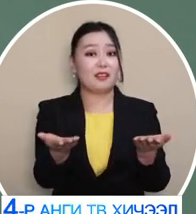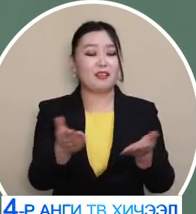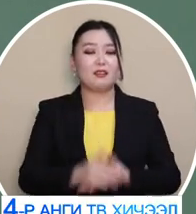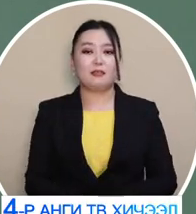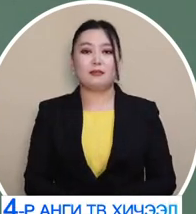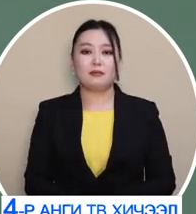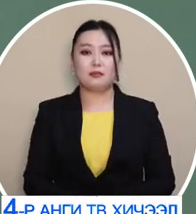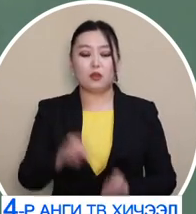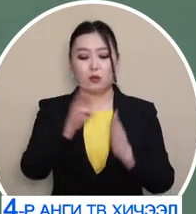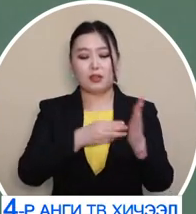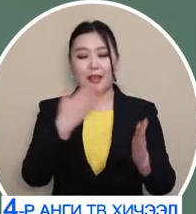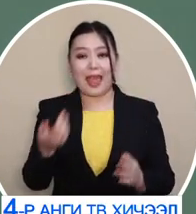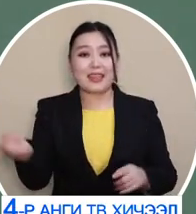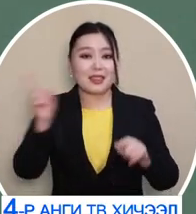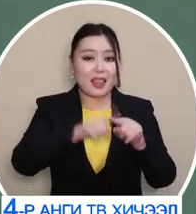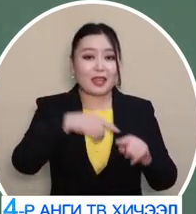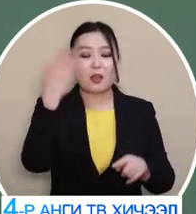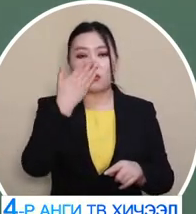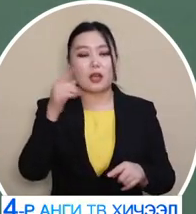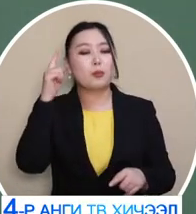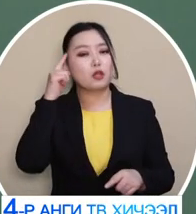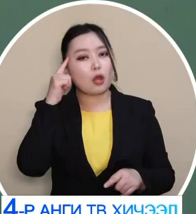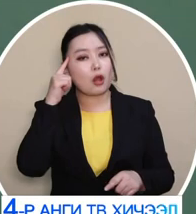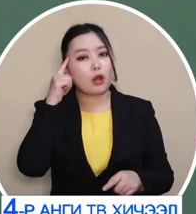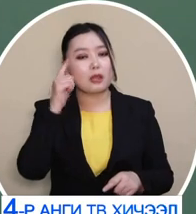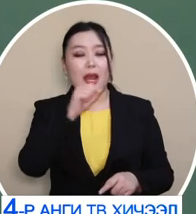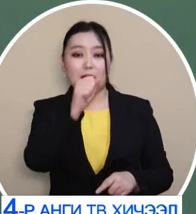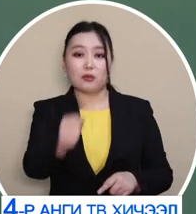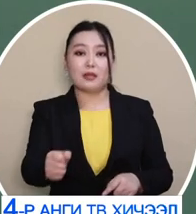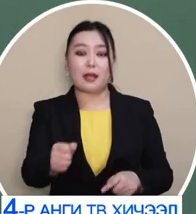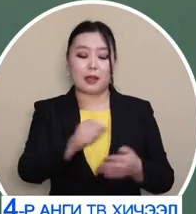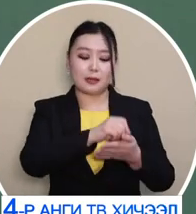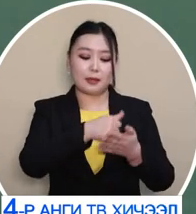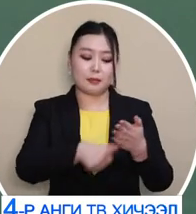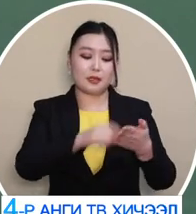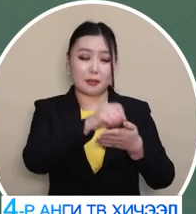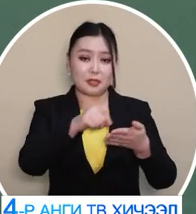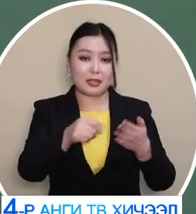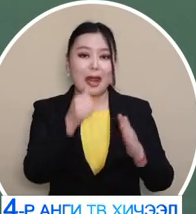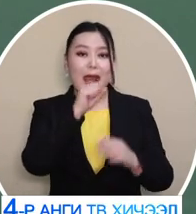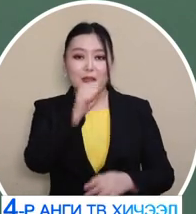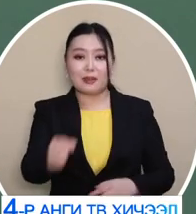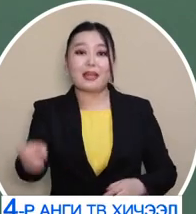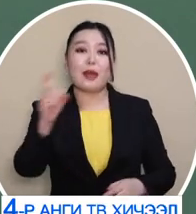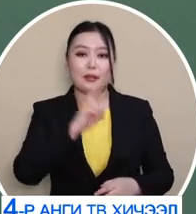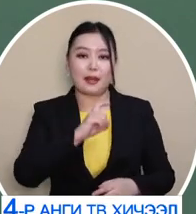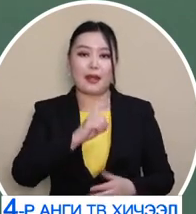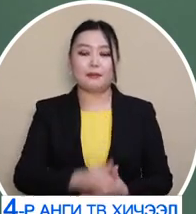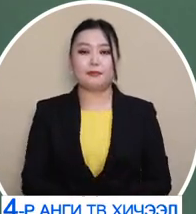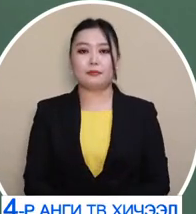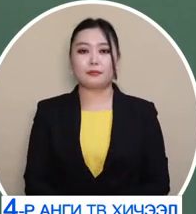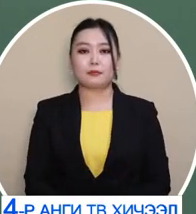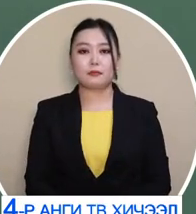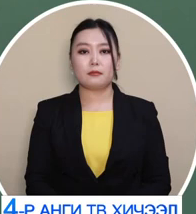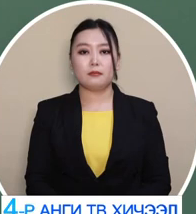За шүлгээ иргэн уншаад эргэцүүлэн бодоод асуултаа дэвтэртээ бичээд асуултандаа хариулаарай.